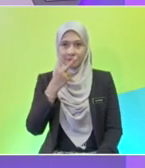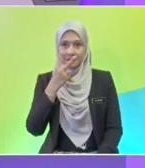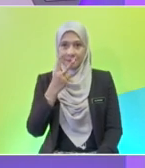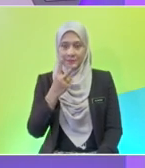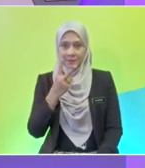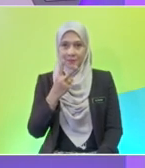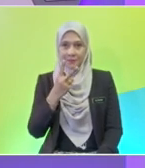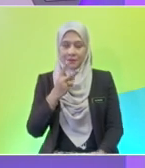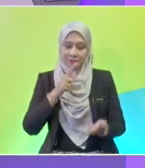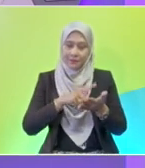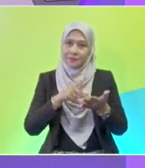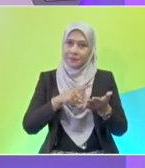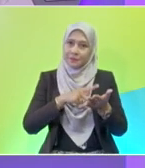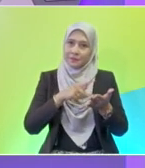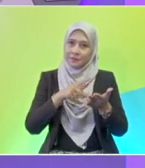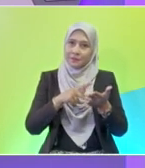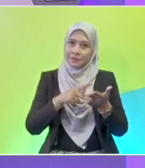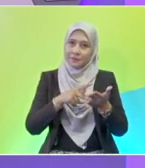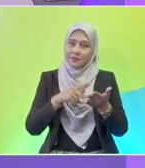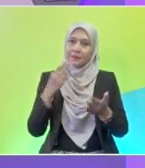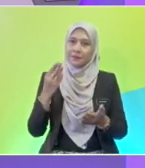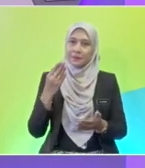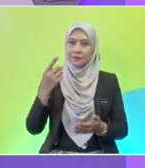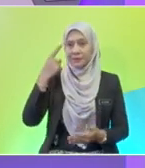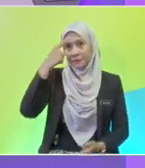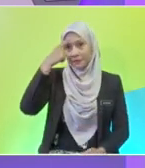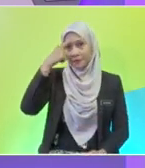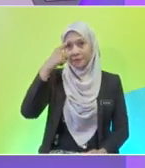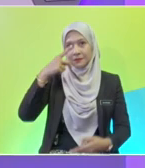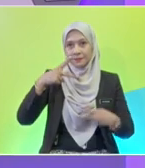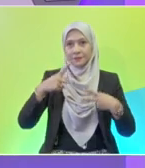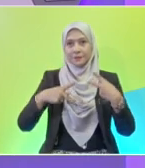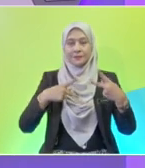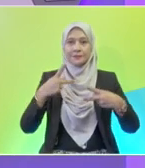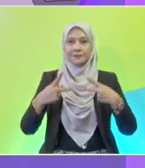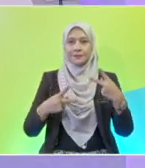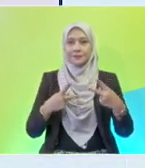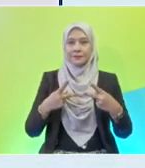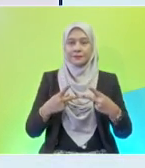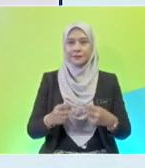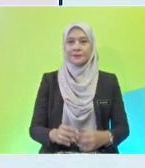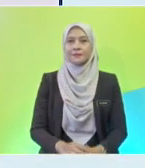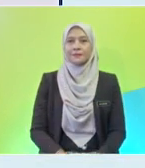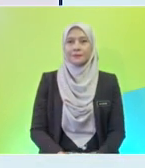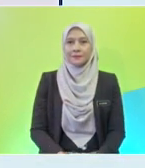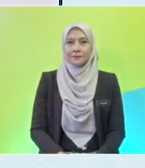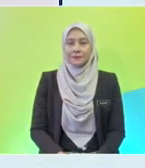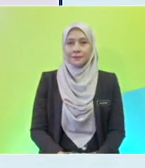asas dalam kimia kita belajarlah setinggi manapun pengira ini akan mengikut kita